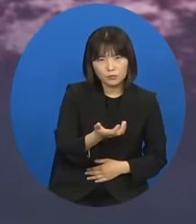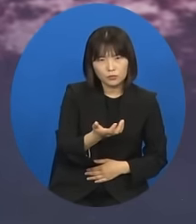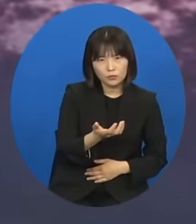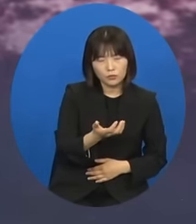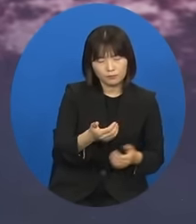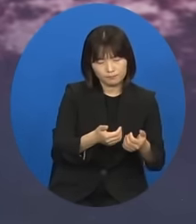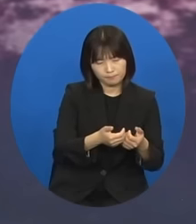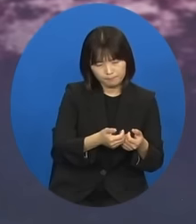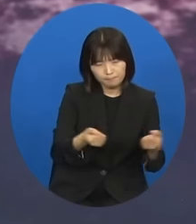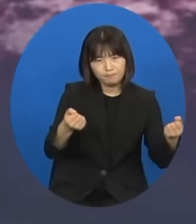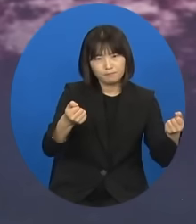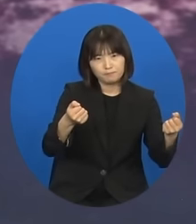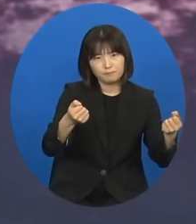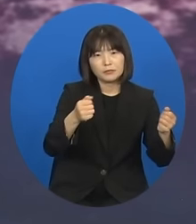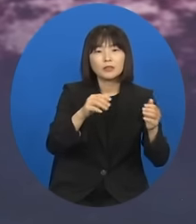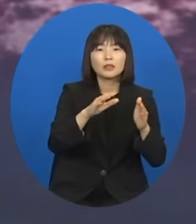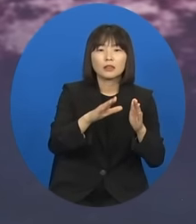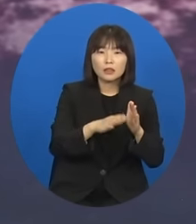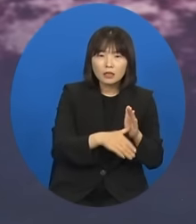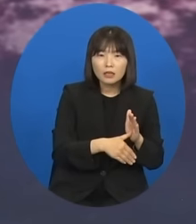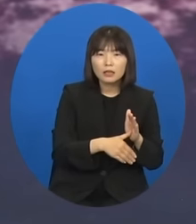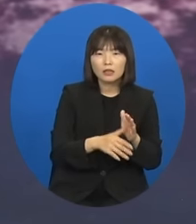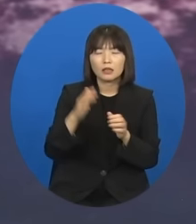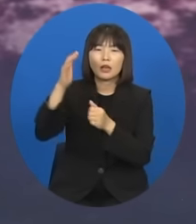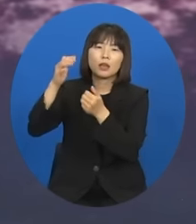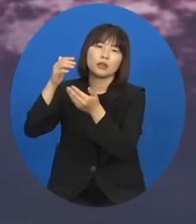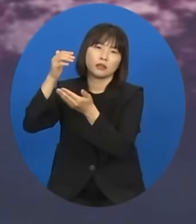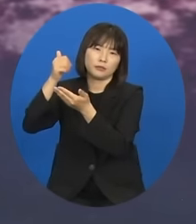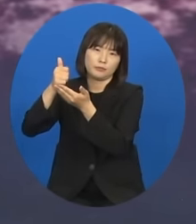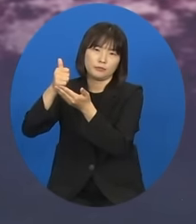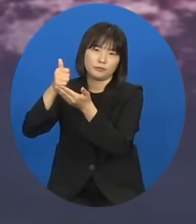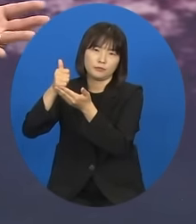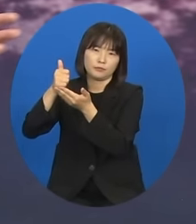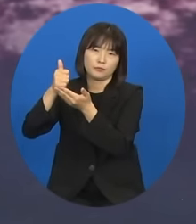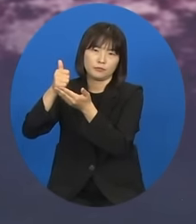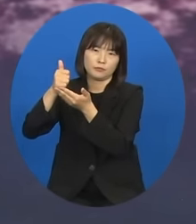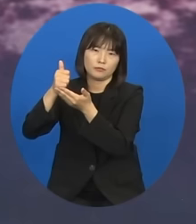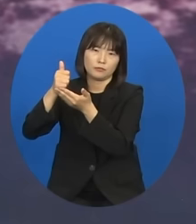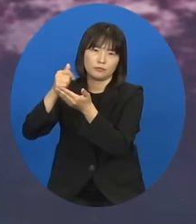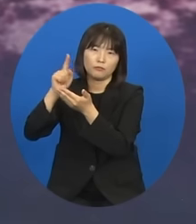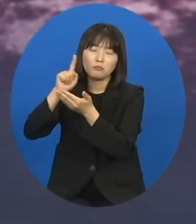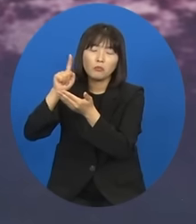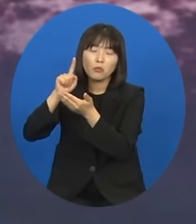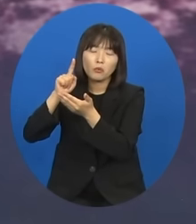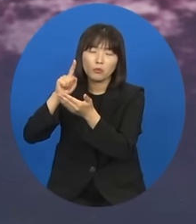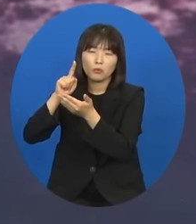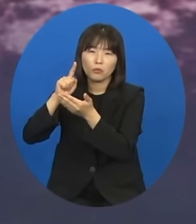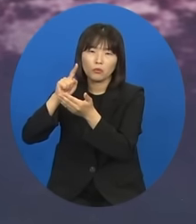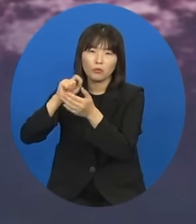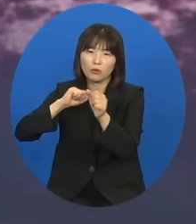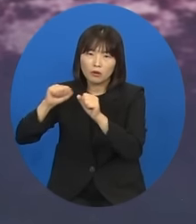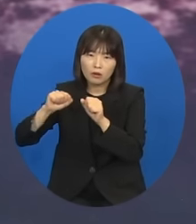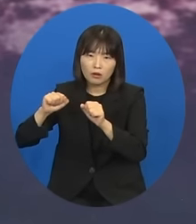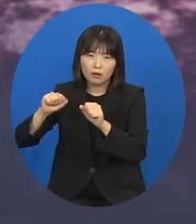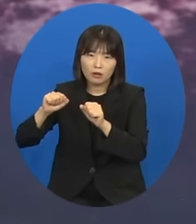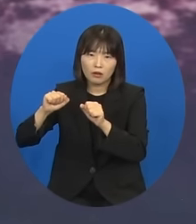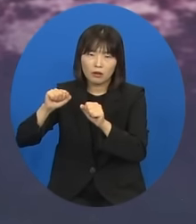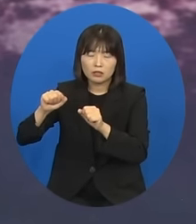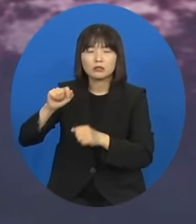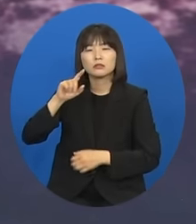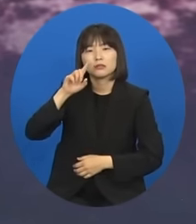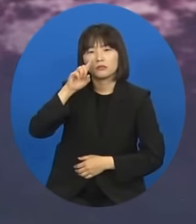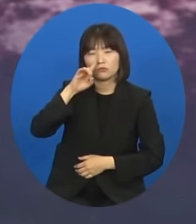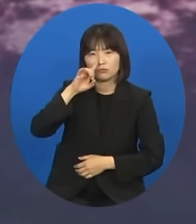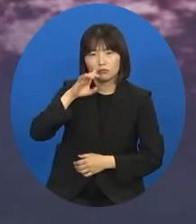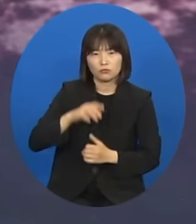갈라서고 힘들어할 때 도대체 하나님은 어디서 뭘 하고 계시네 하지 않았습니까 아니